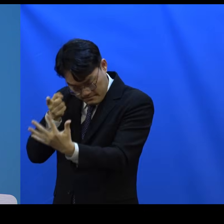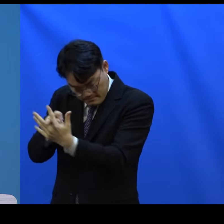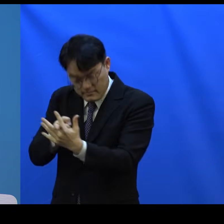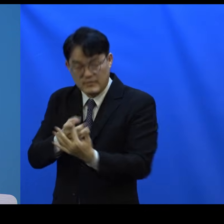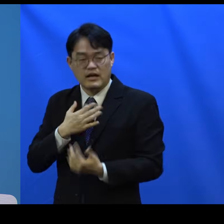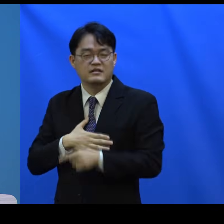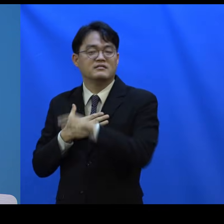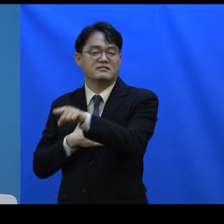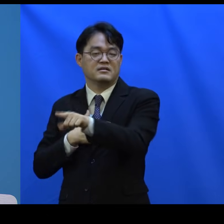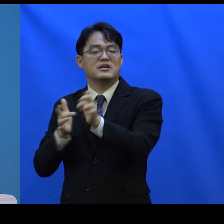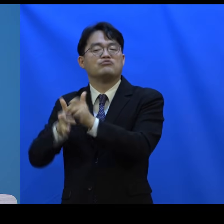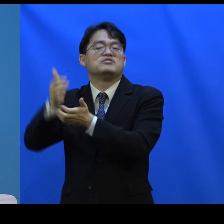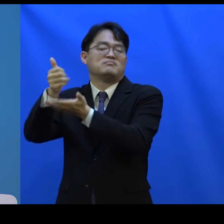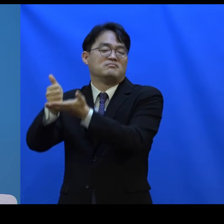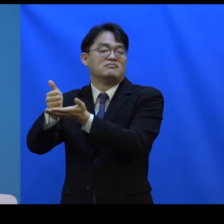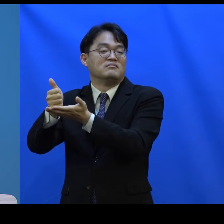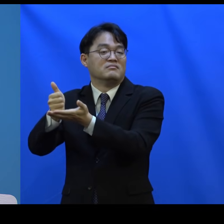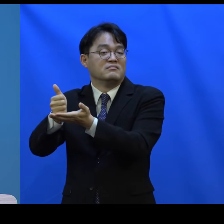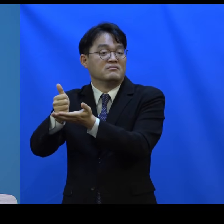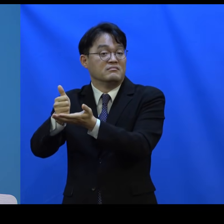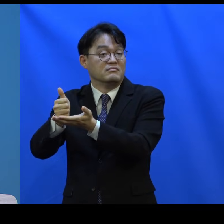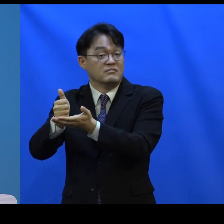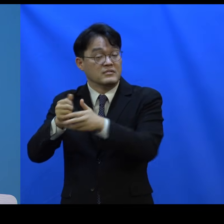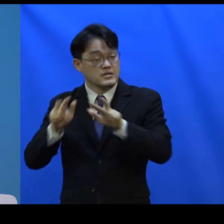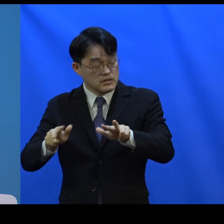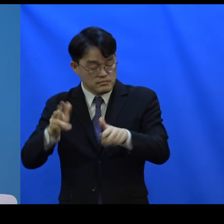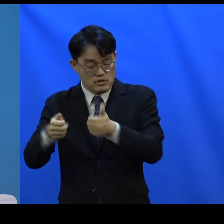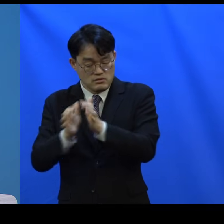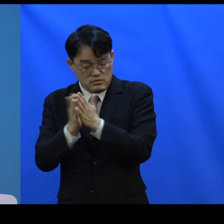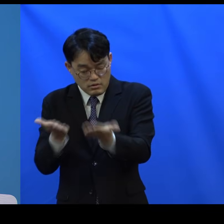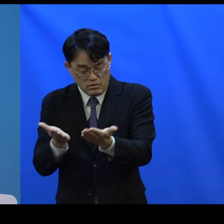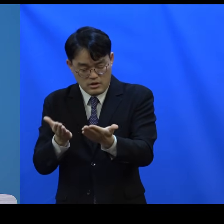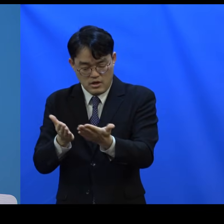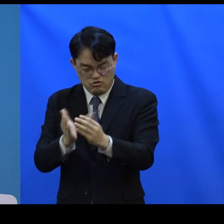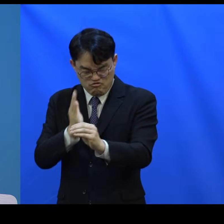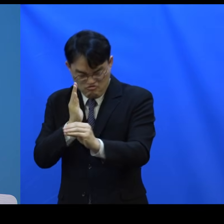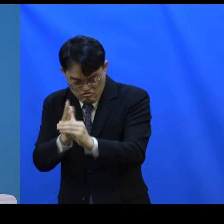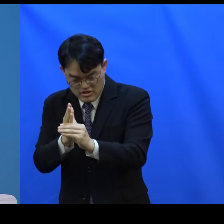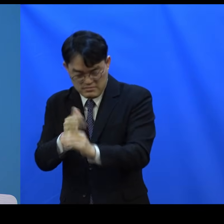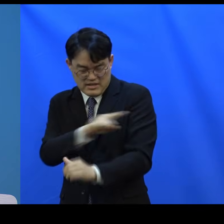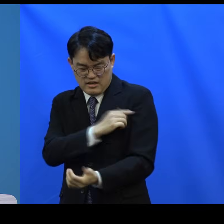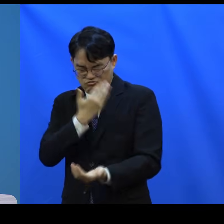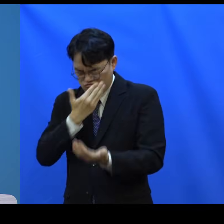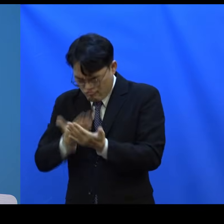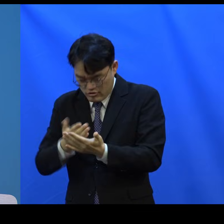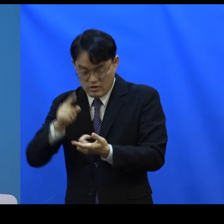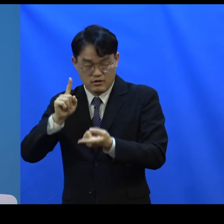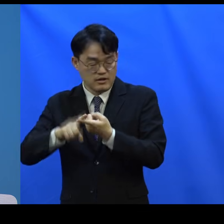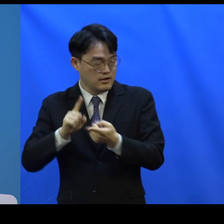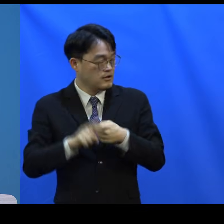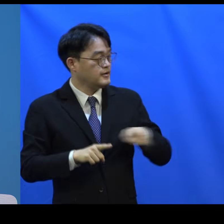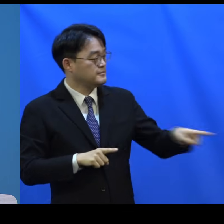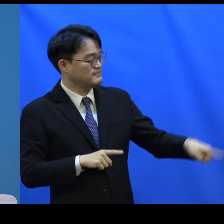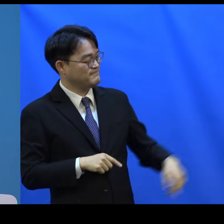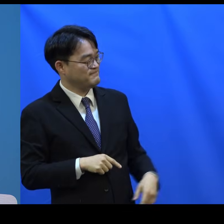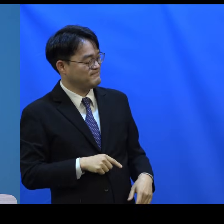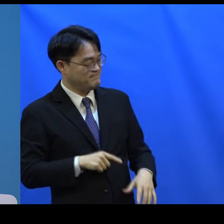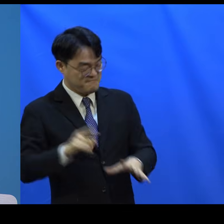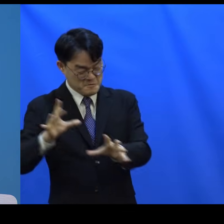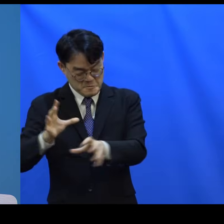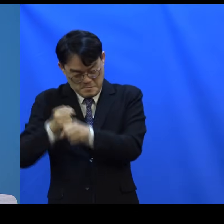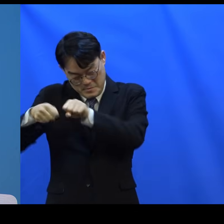핵심을 지금 그대로 가지고 있는 거예요. 그래서 마귀가 시험할 때도 정확하게 그 말씀으로 그 마귀의